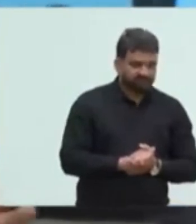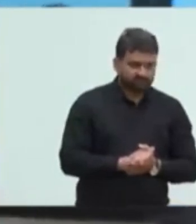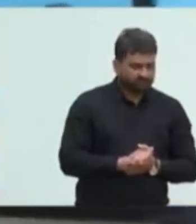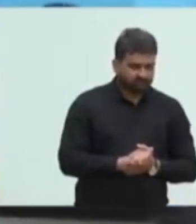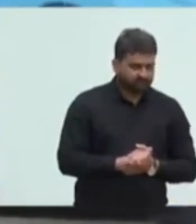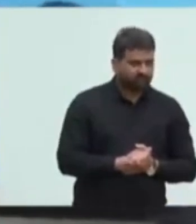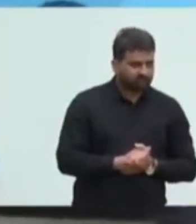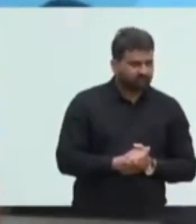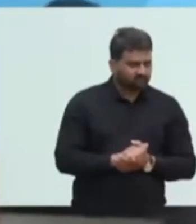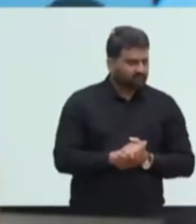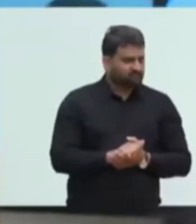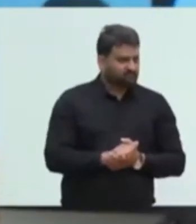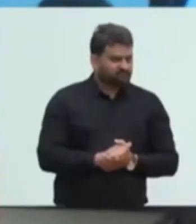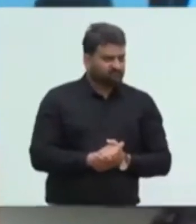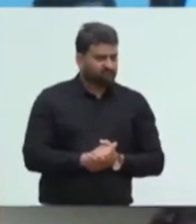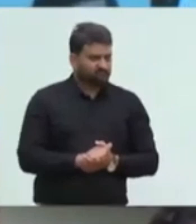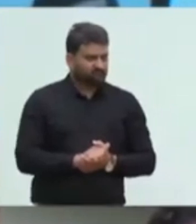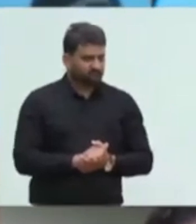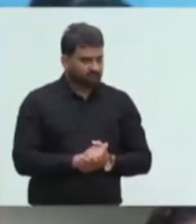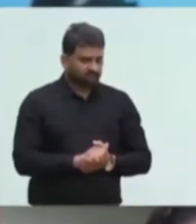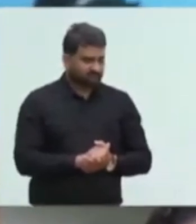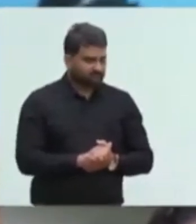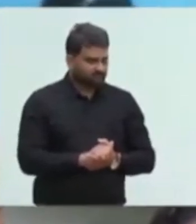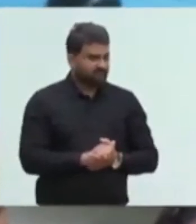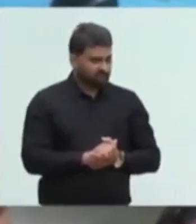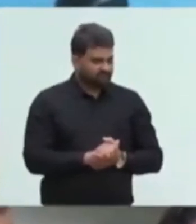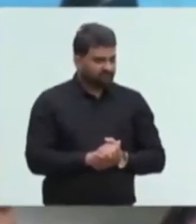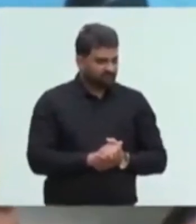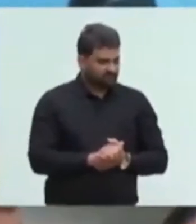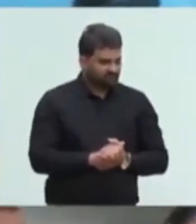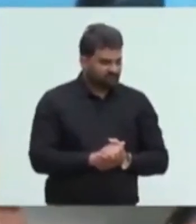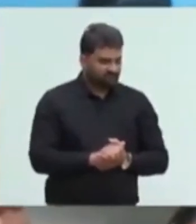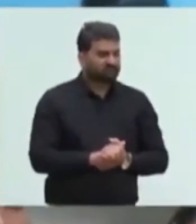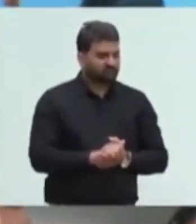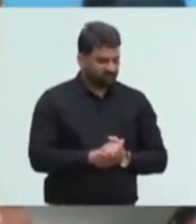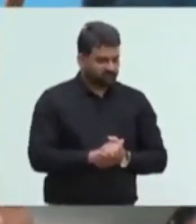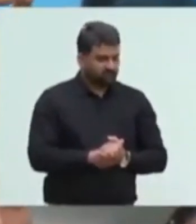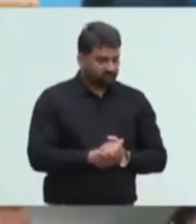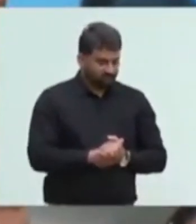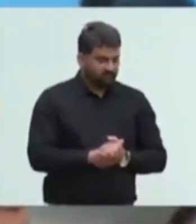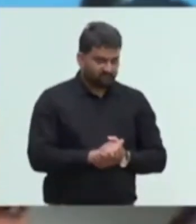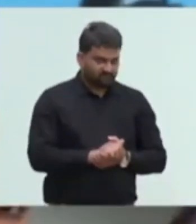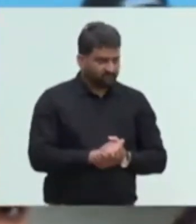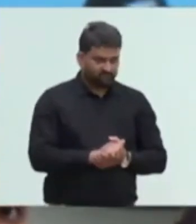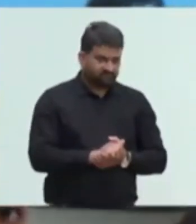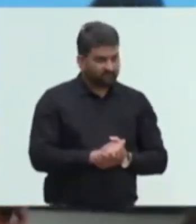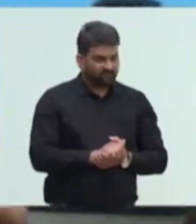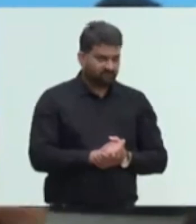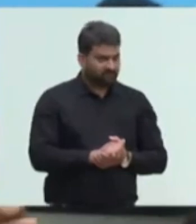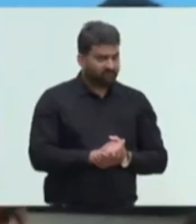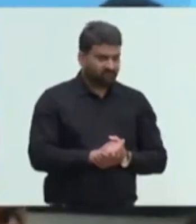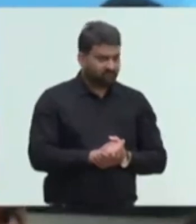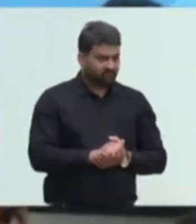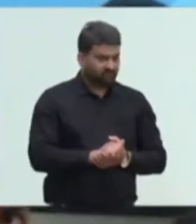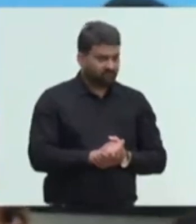हैं वह मैं उन्हीं को देखकर खेलता हूं और मैं सोचता हूं कि मुझे उस पर ध्यान रखना है कि मैं भी घर पर ही निरंतर सोचता भी रहता हूं कि उस खिलाड़ी ने